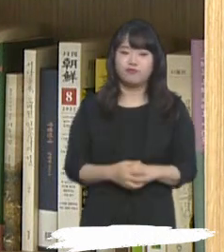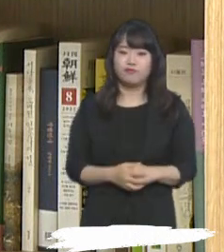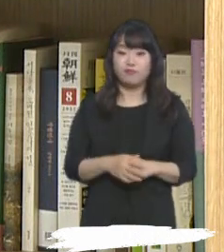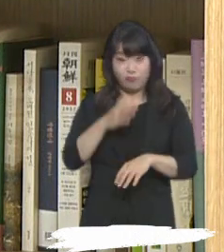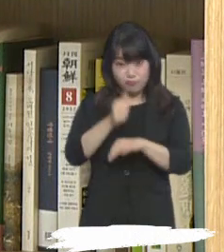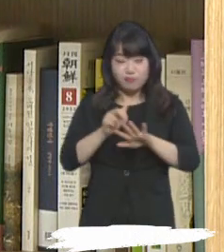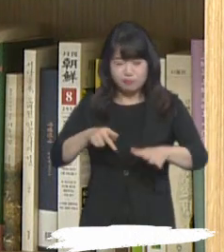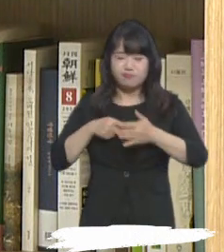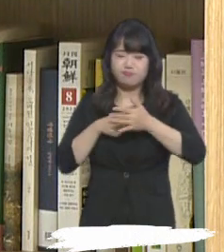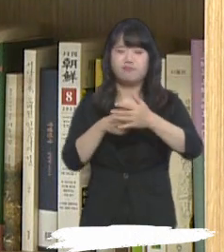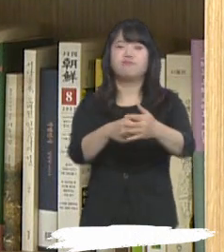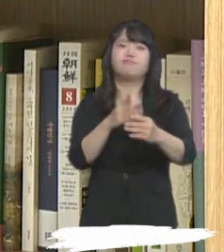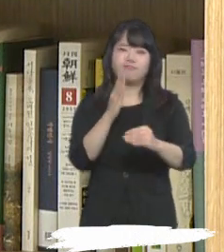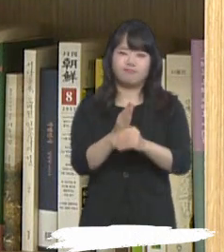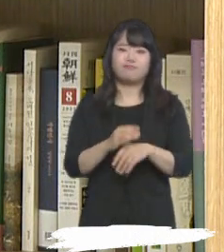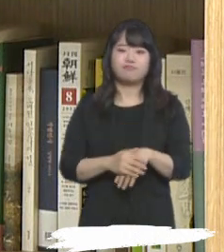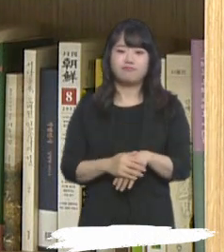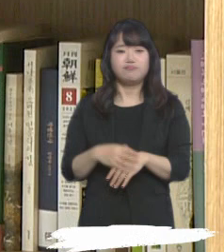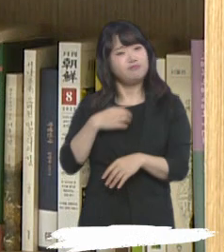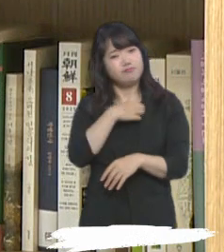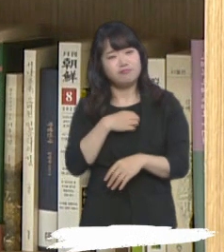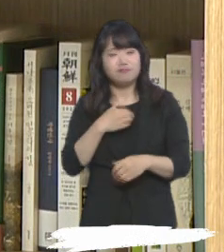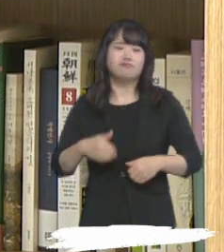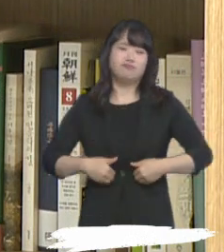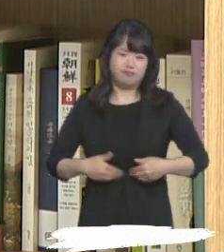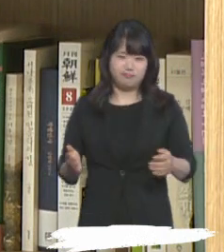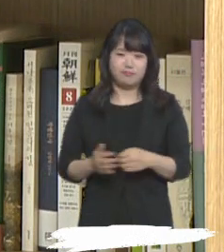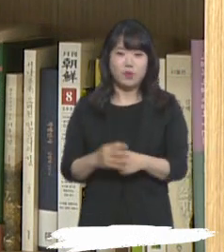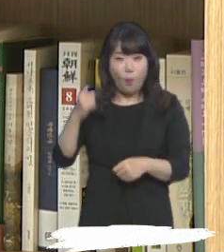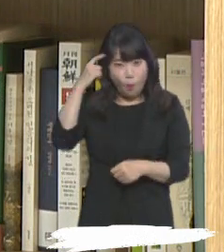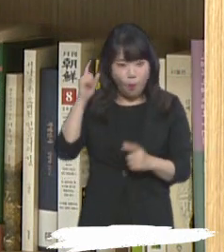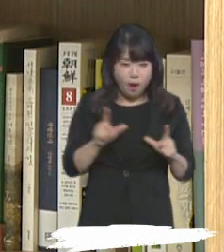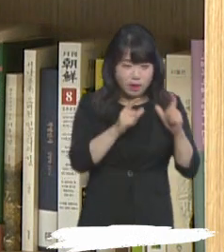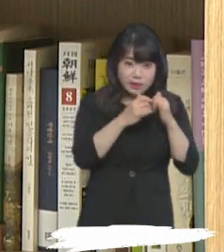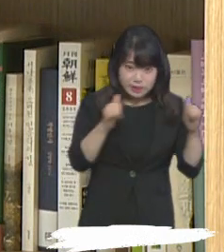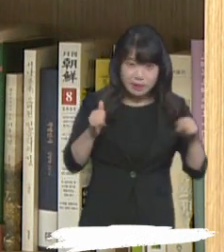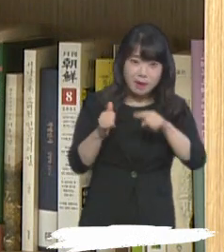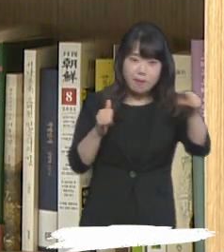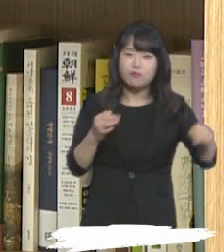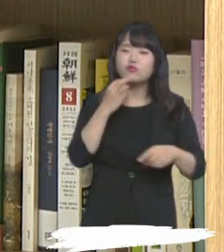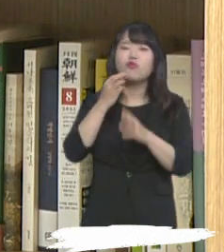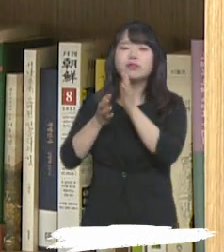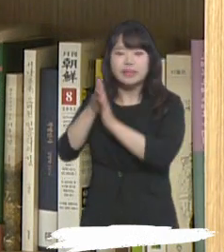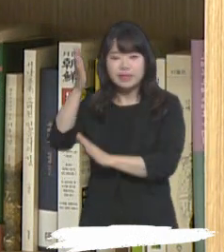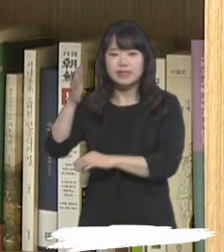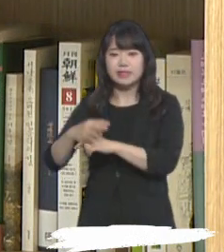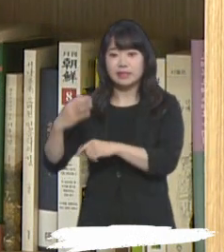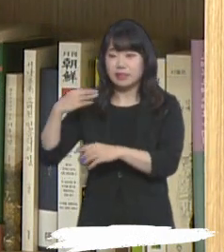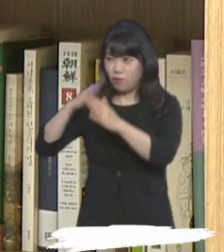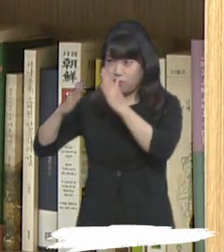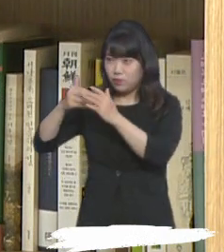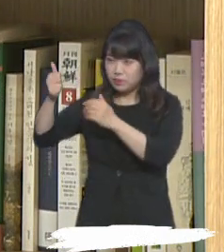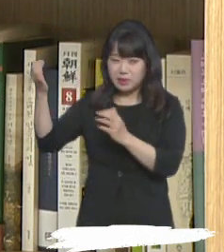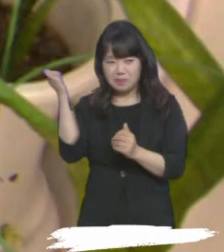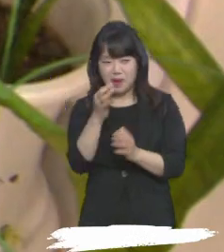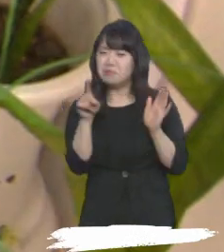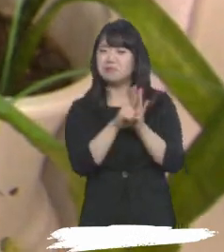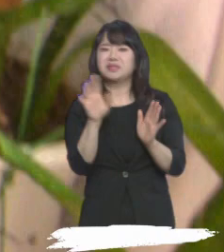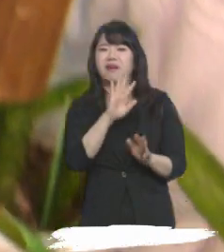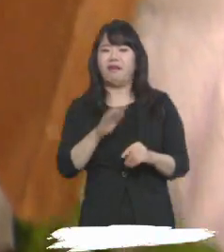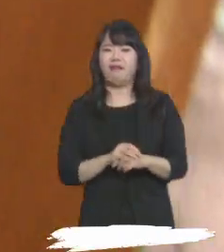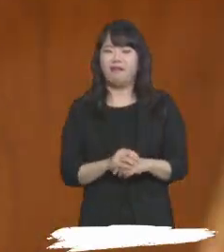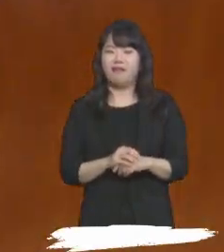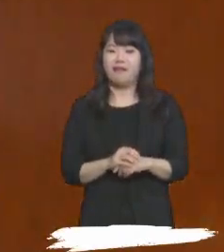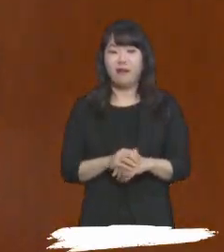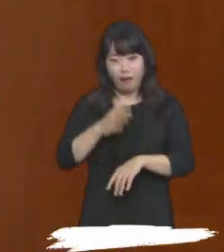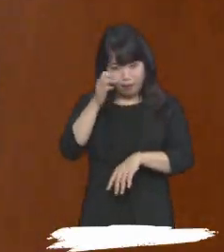때문에 하고 있기 때문에 걱정할 부분이 아닌데 왜 우리 주민 시민을 서울시 실무자 공무원들이 못 믿나.